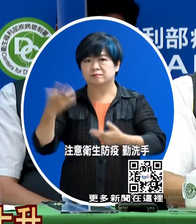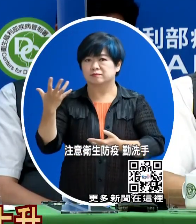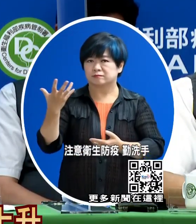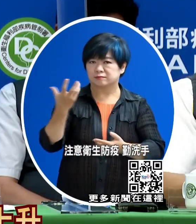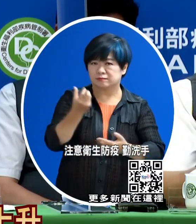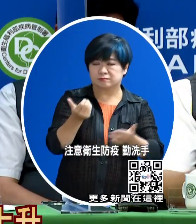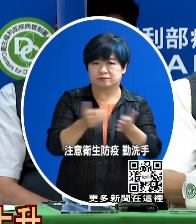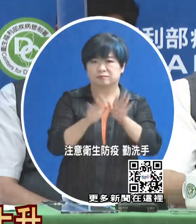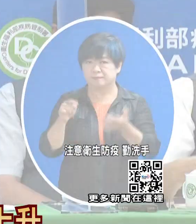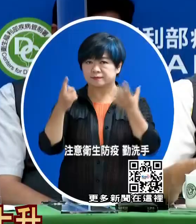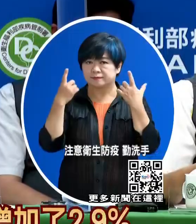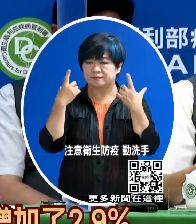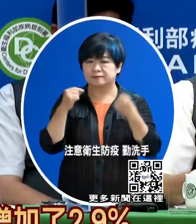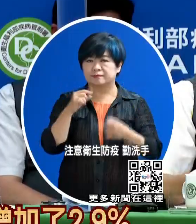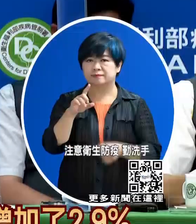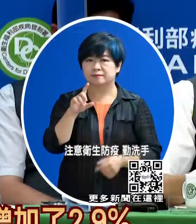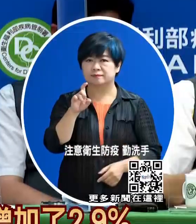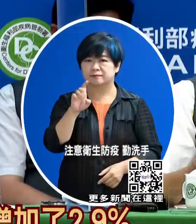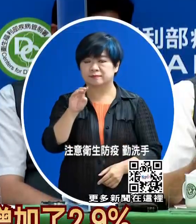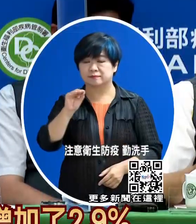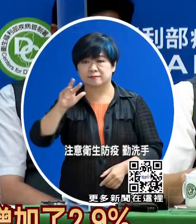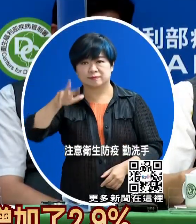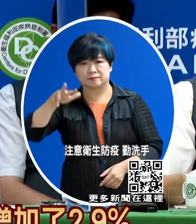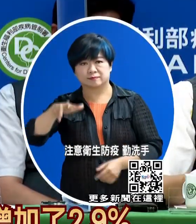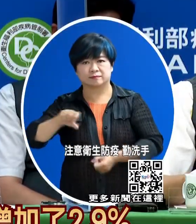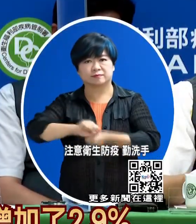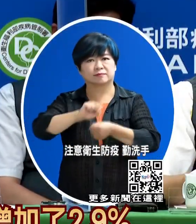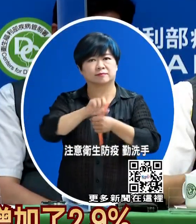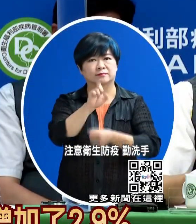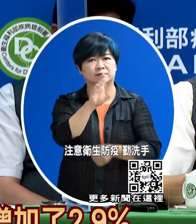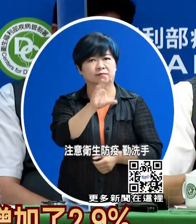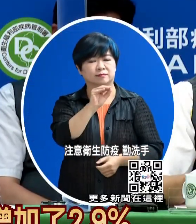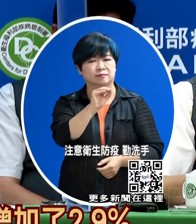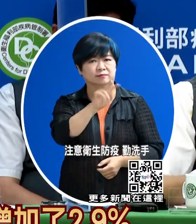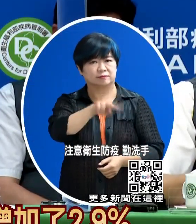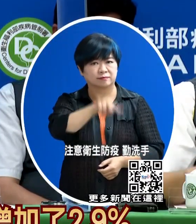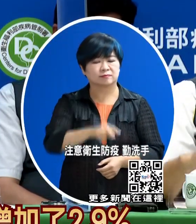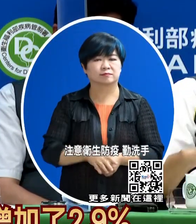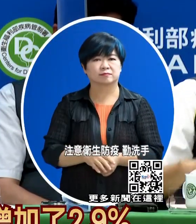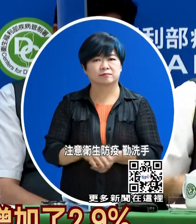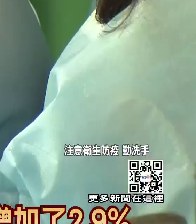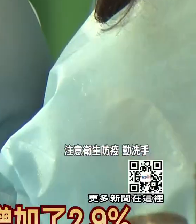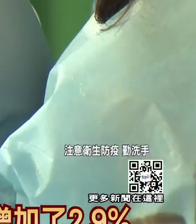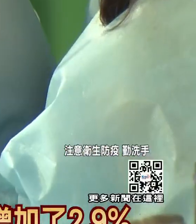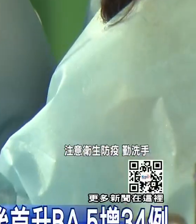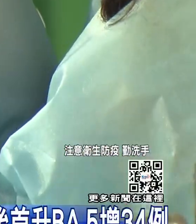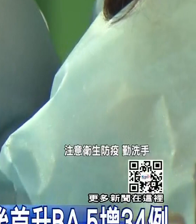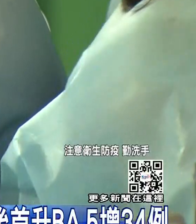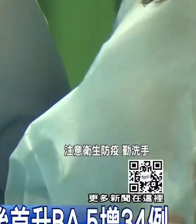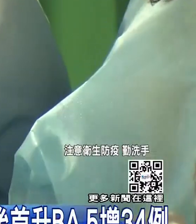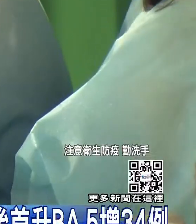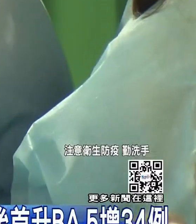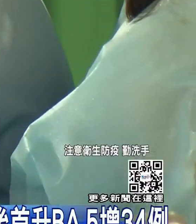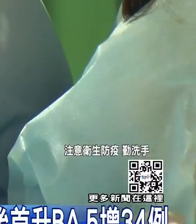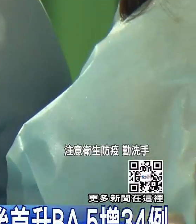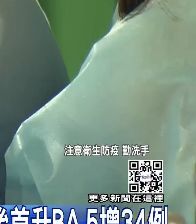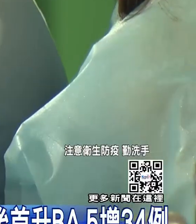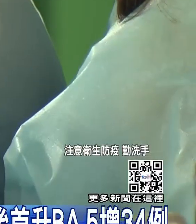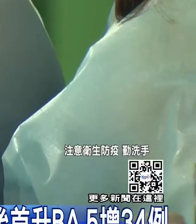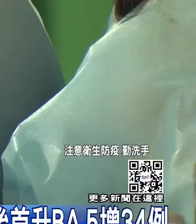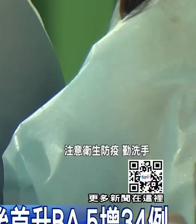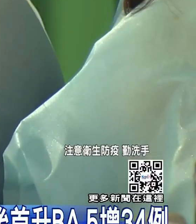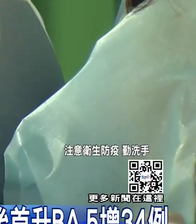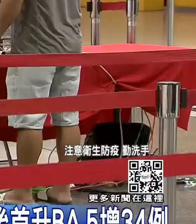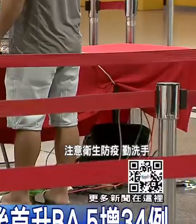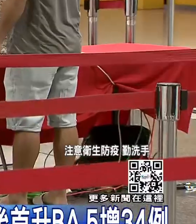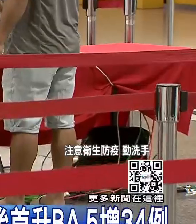周，开始上升，148,000增加到152,000，增加了2.9%。 鼓励疫苗快打，毕竟防疫做再